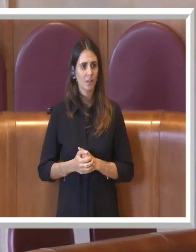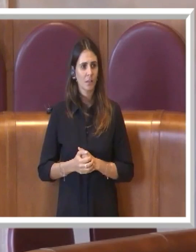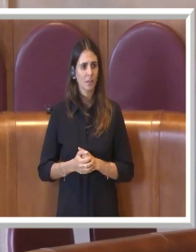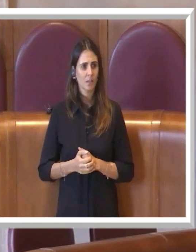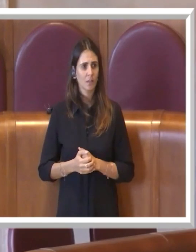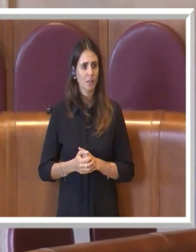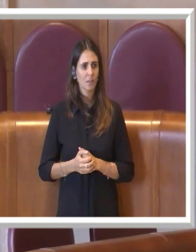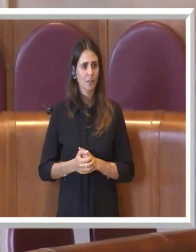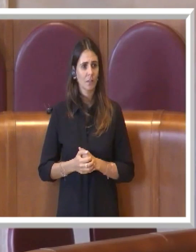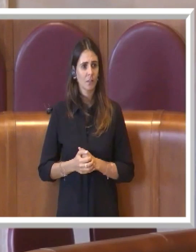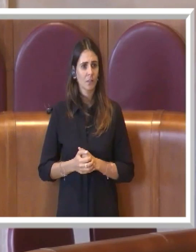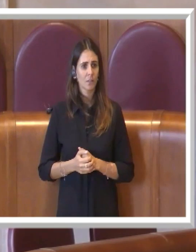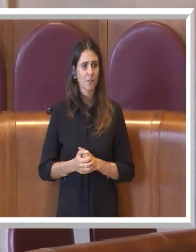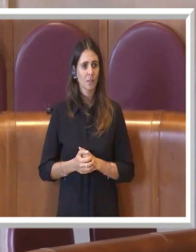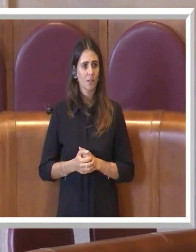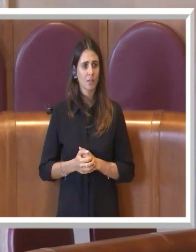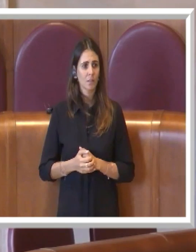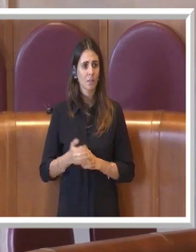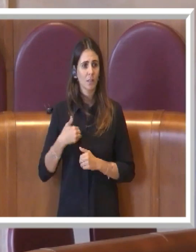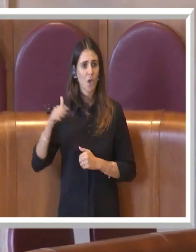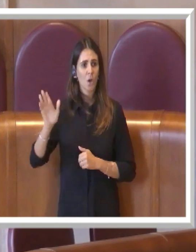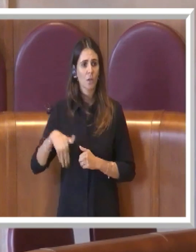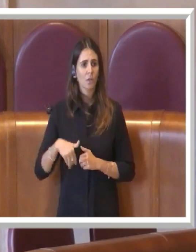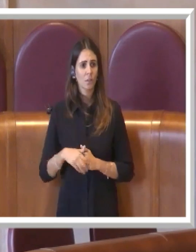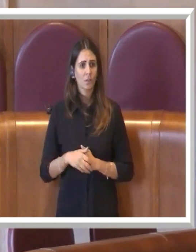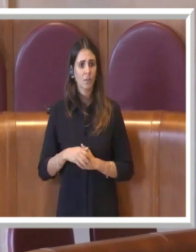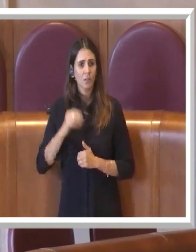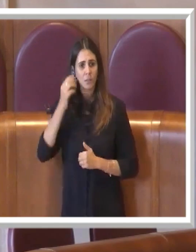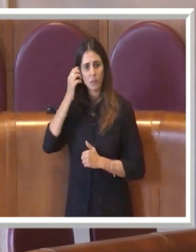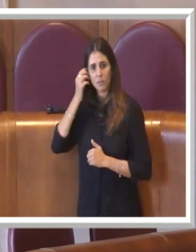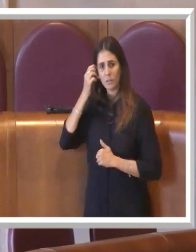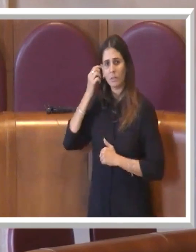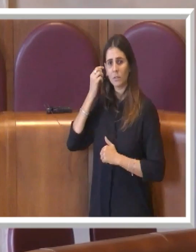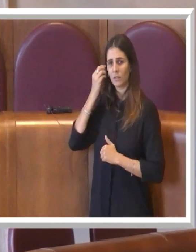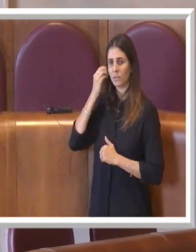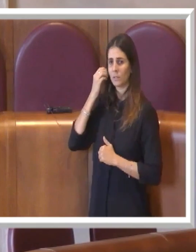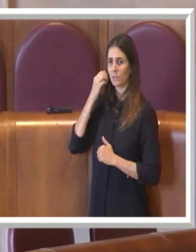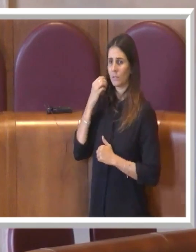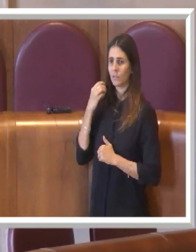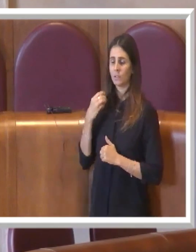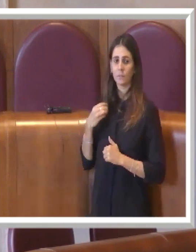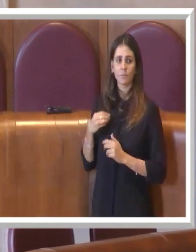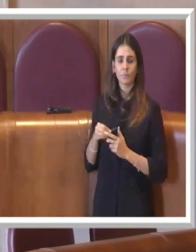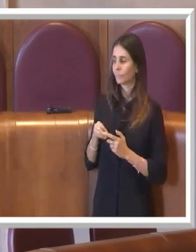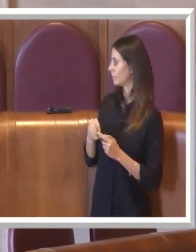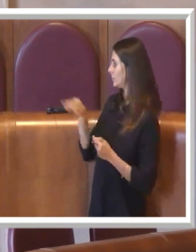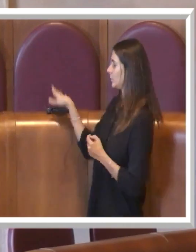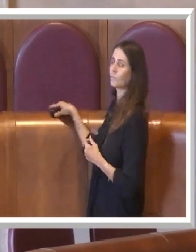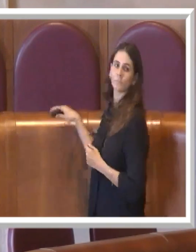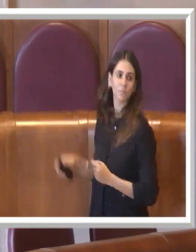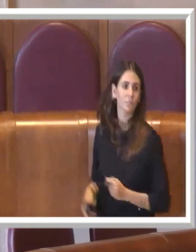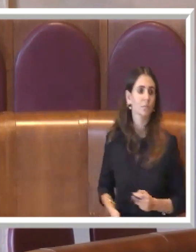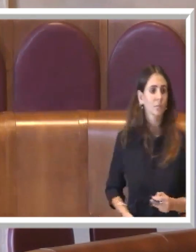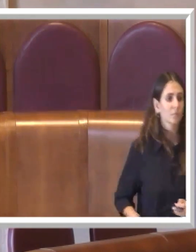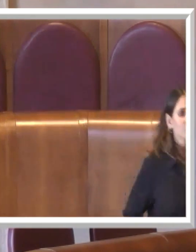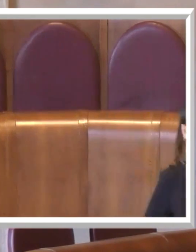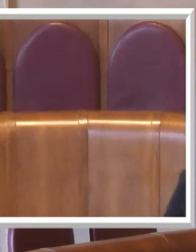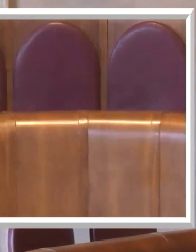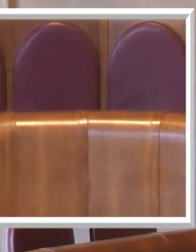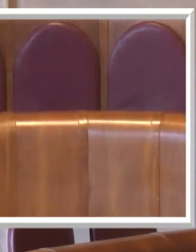gruppo di amministratori, e quindi che dovrebbero conoscere bene le regole pubbliche, il municipio sesto di Roma